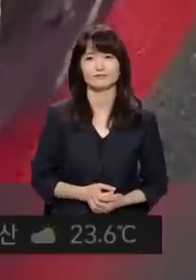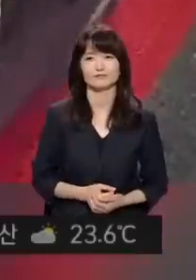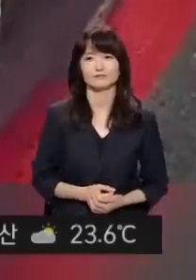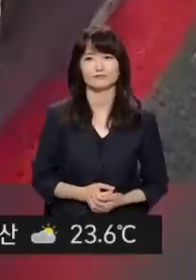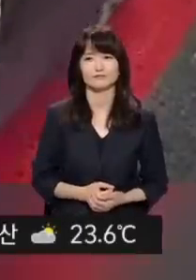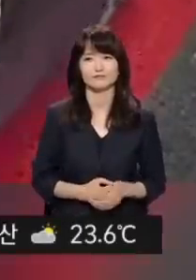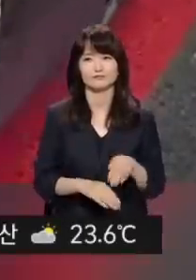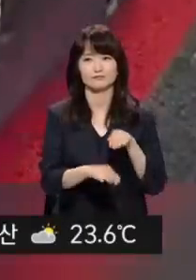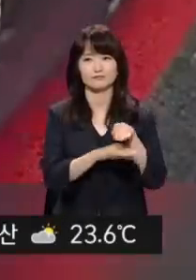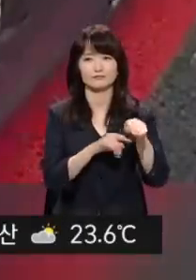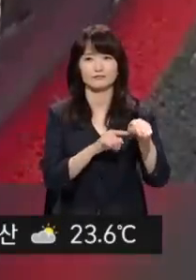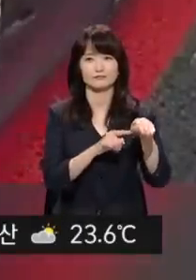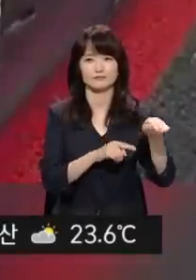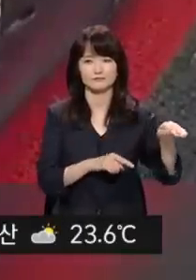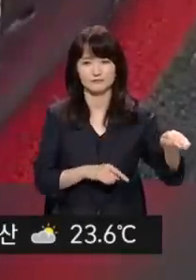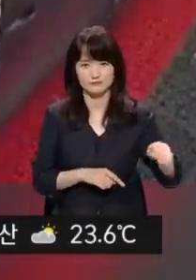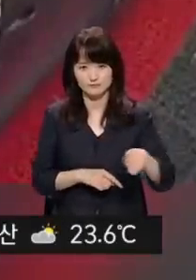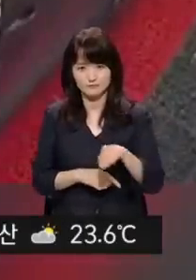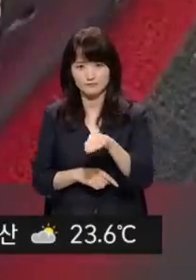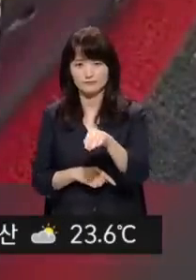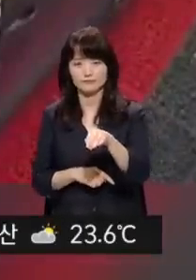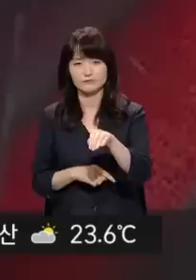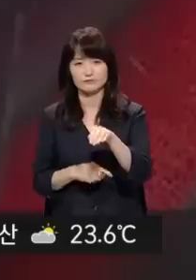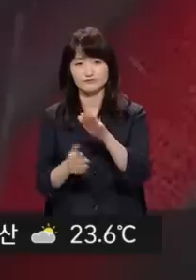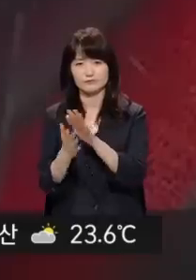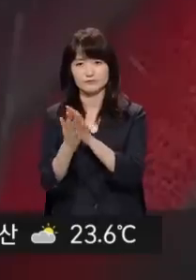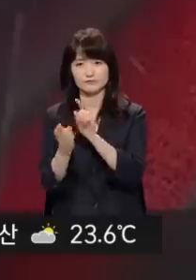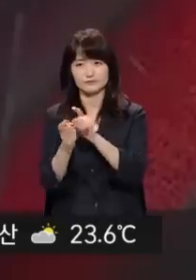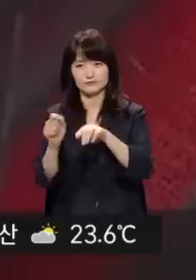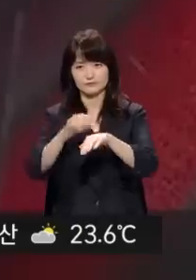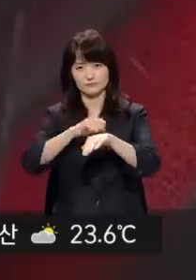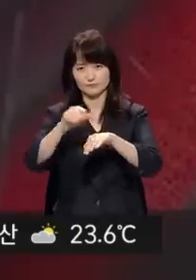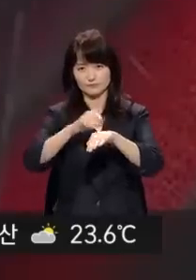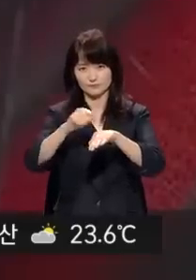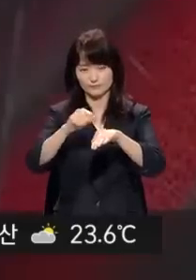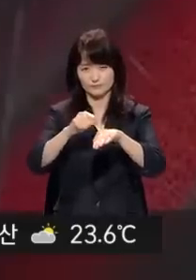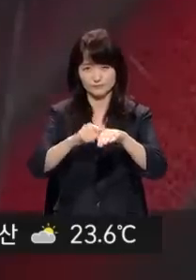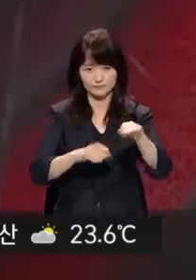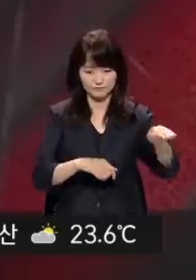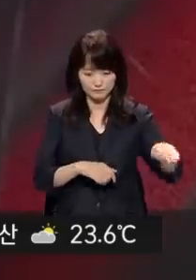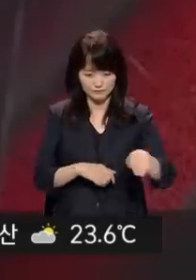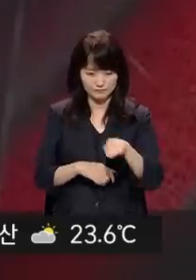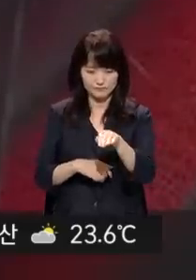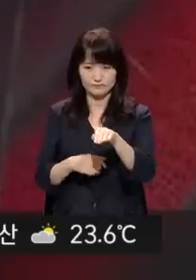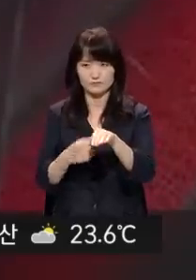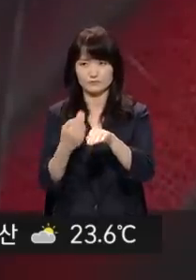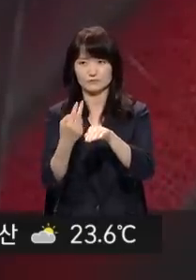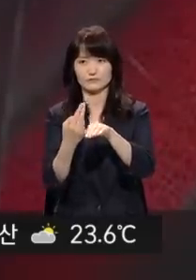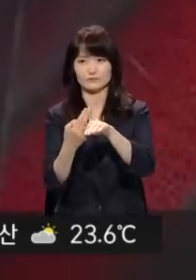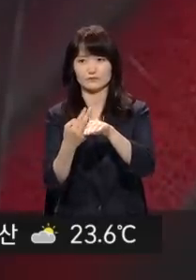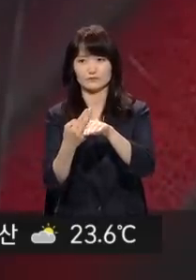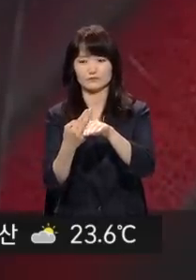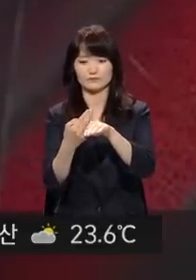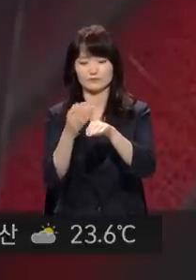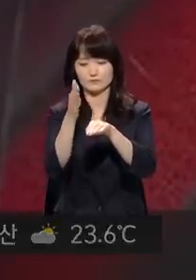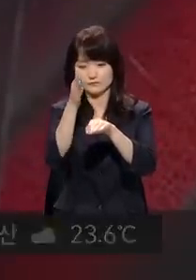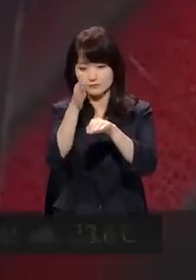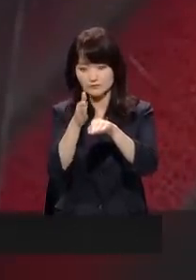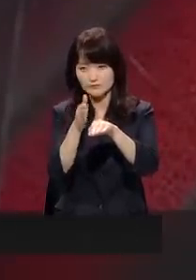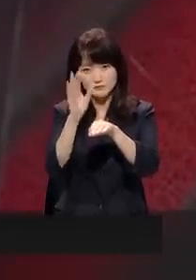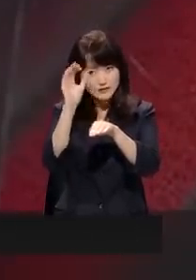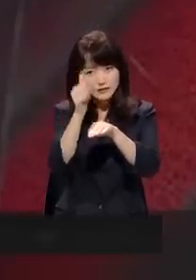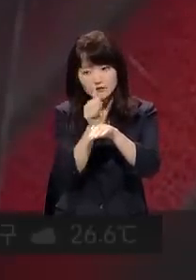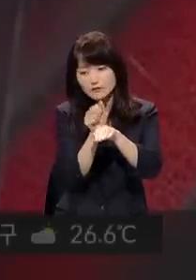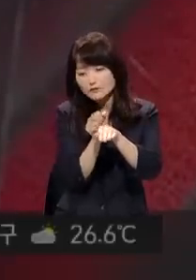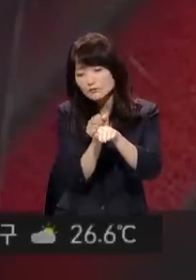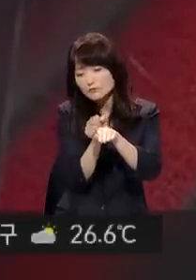네 차 한 대가 들어오고 있는 이곳은 손세차장입니다 주차를 마친 뒤 창문으로 어린아이 고개를 빼꼼 내밀고